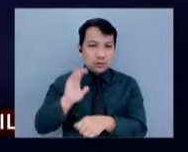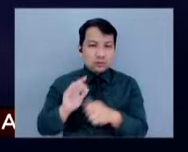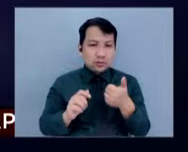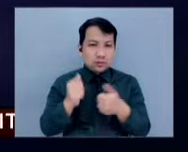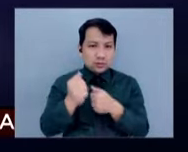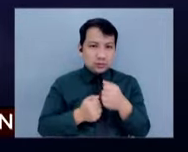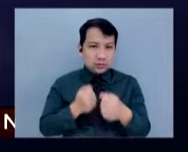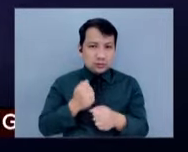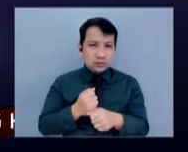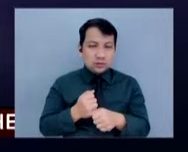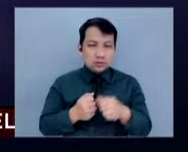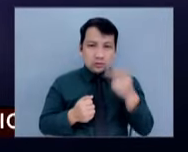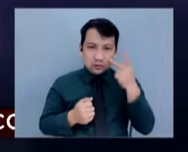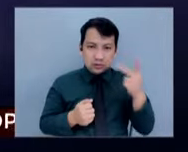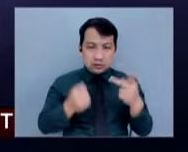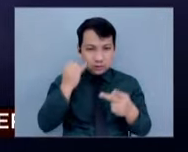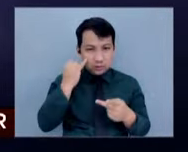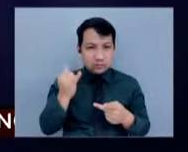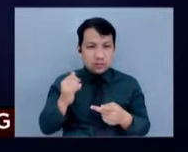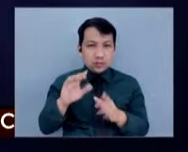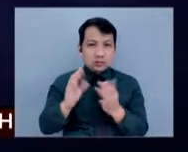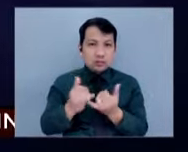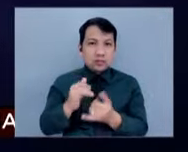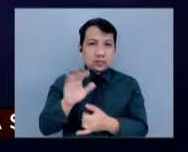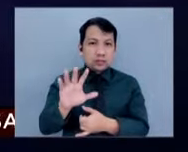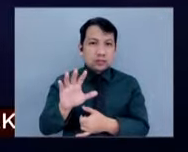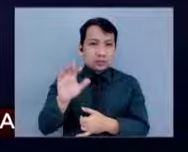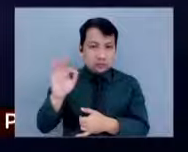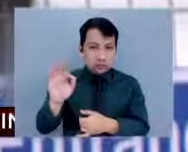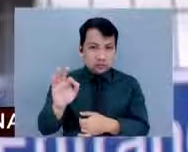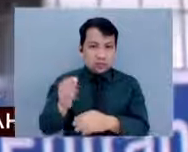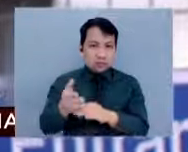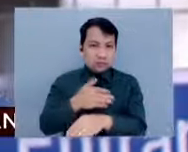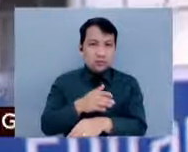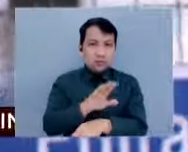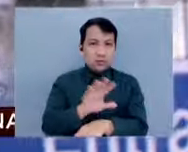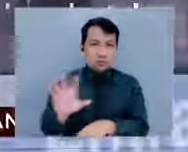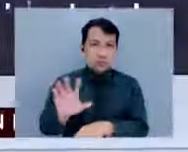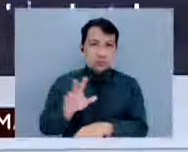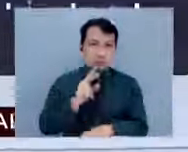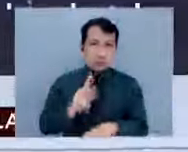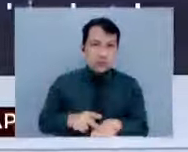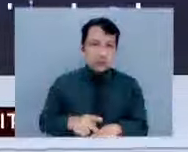Gerald na host ng Barangay 5 Panalo bago mag-Frontline Pilipinas.